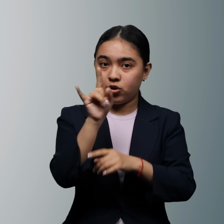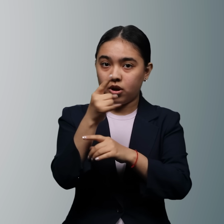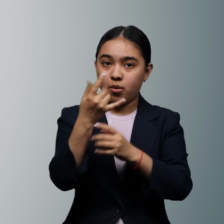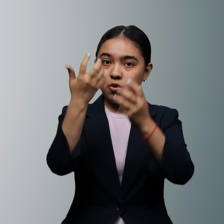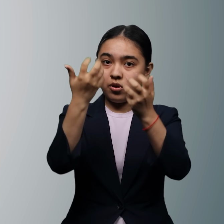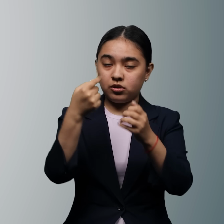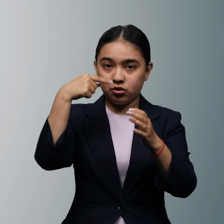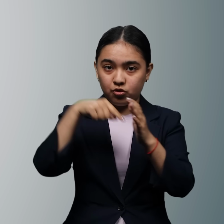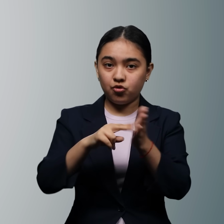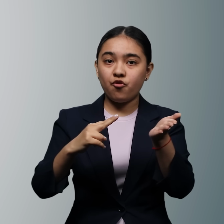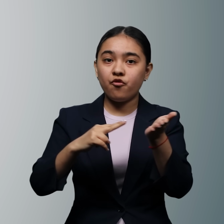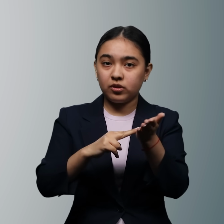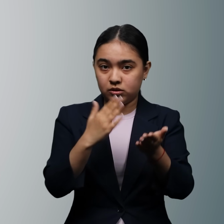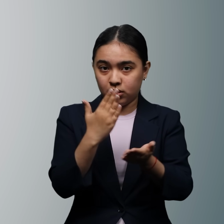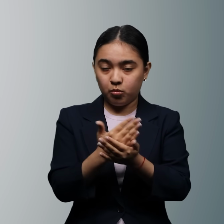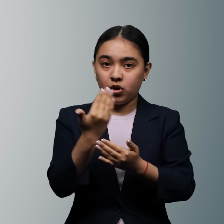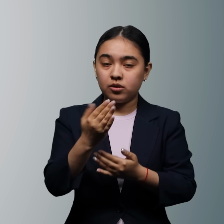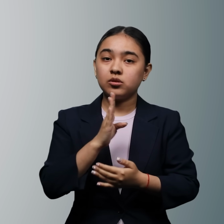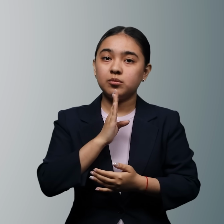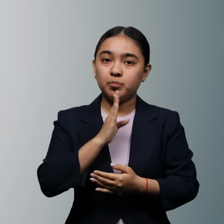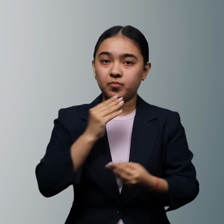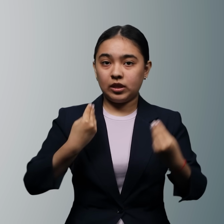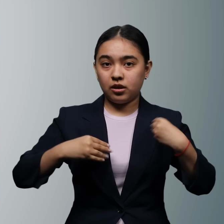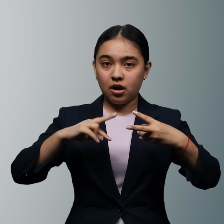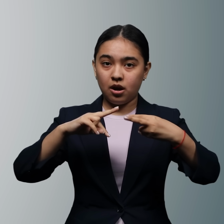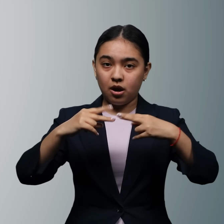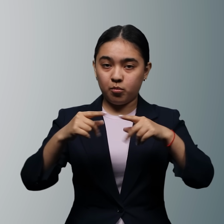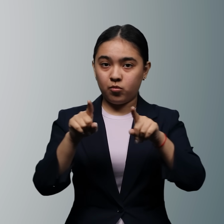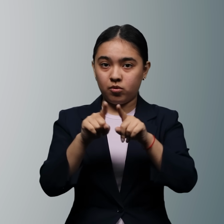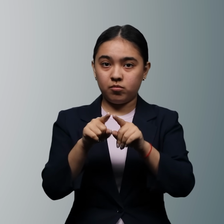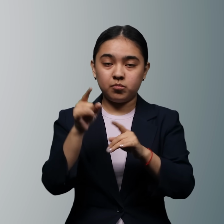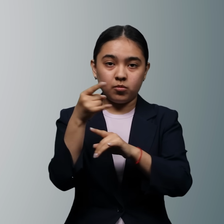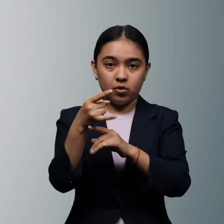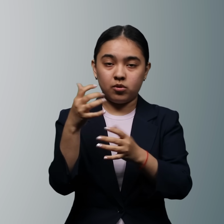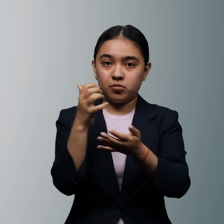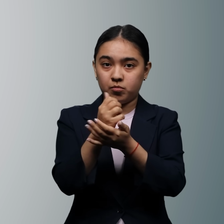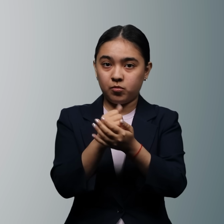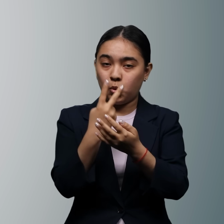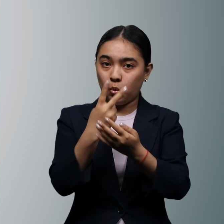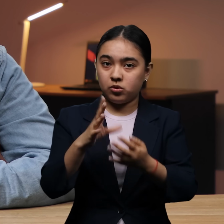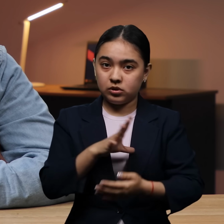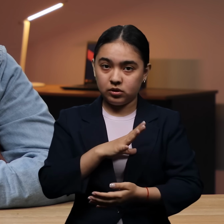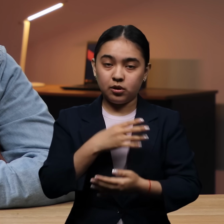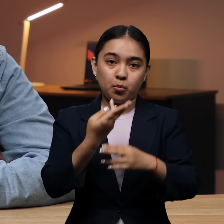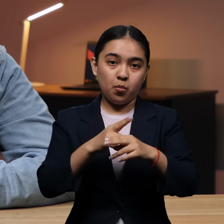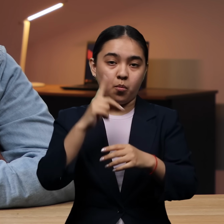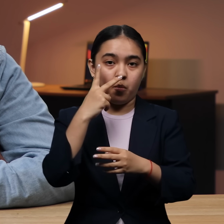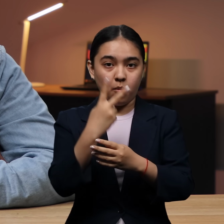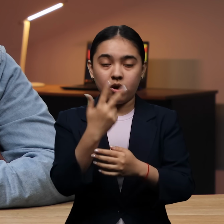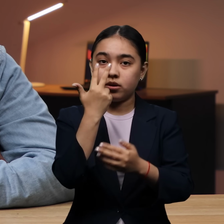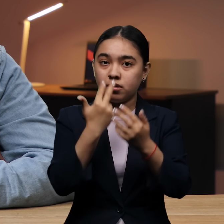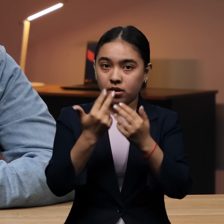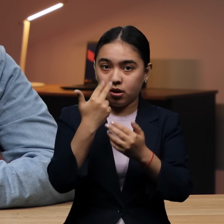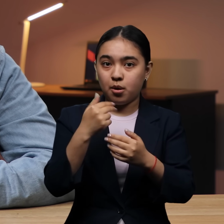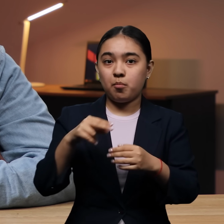olib ko'rishganda ichida fleshka borligi, unda qizlarning kiyim almashtirayotgani ham tasvirga tushib qolganini ko'rishgan. Buni bilib